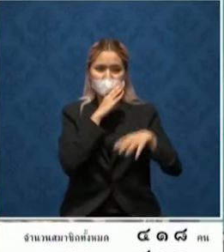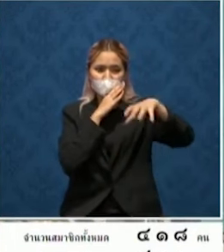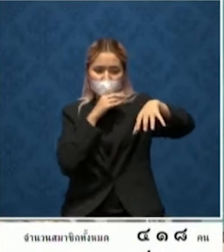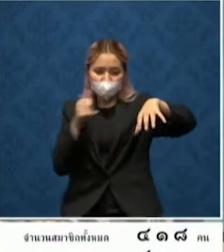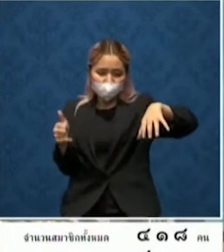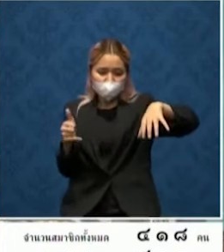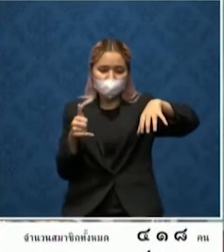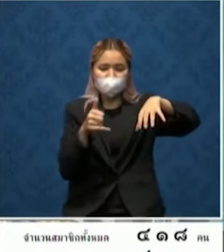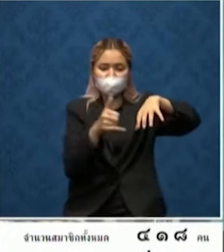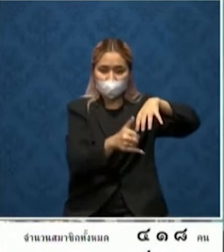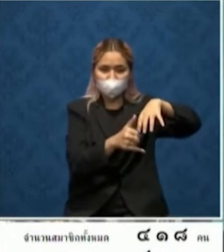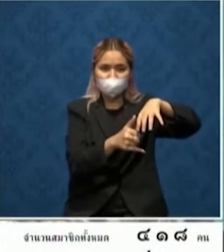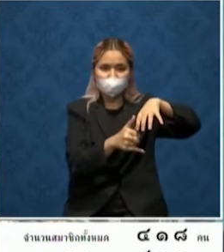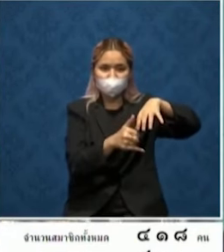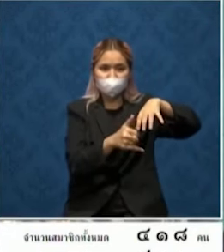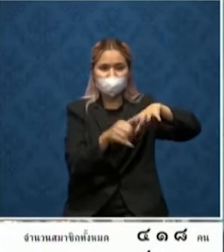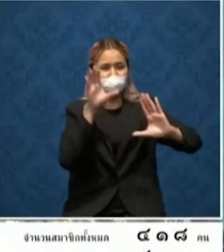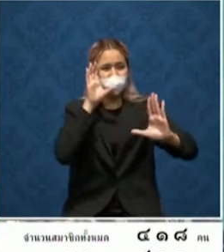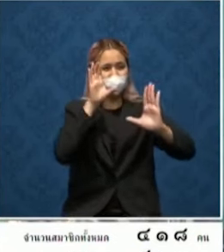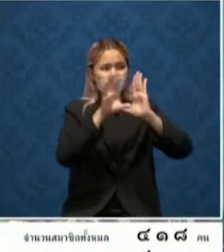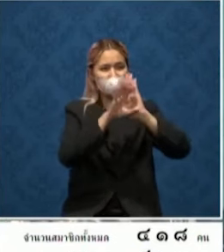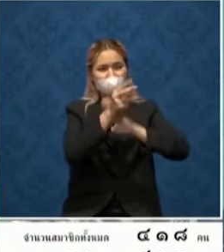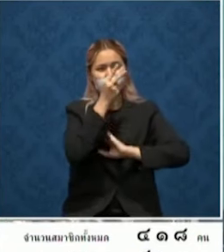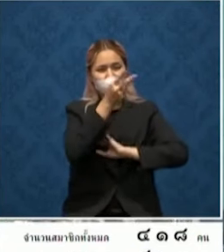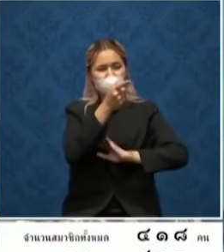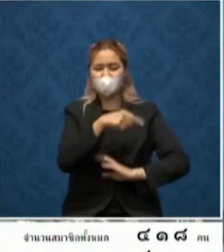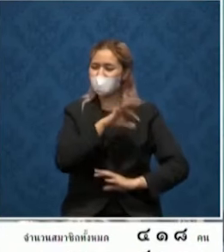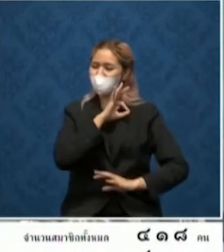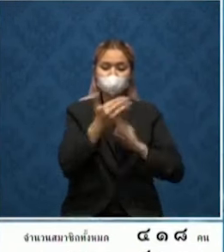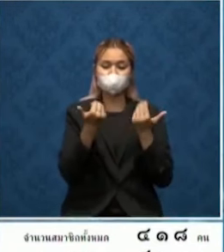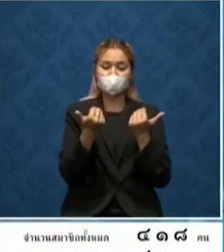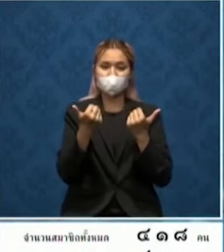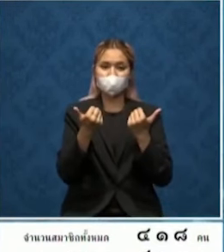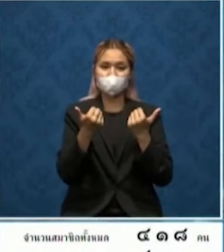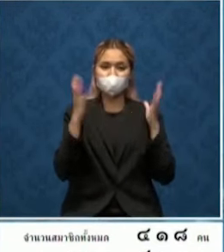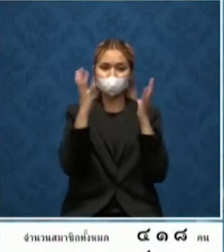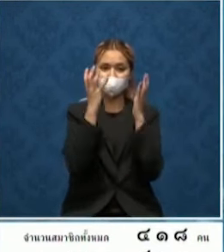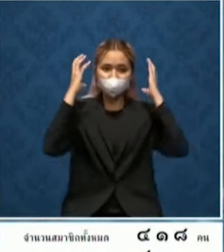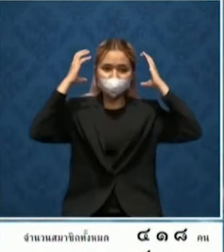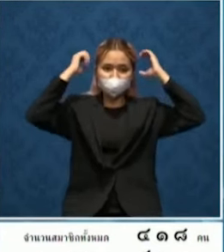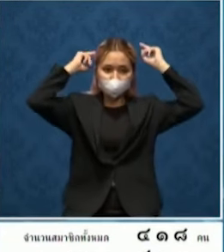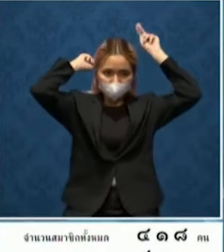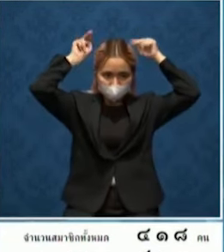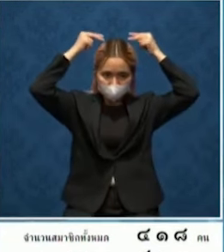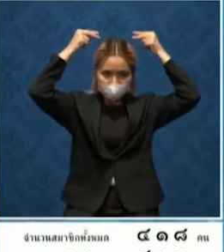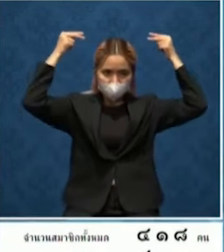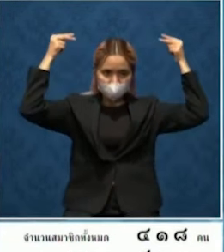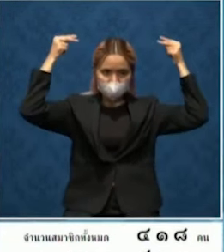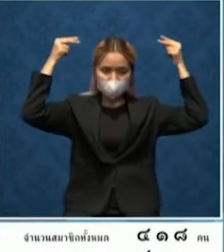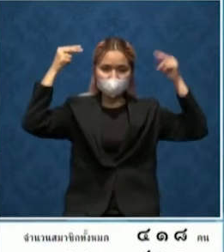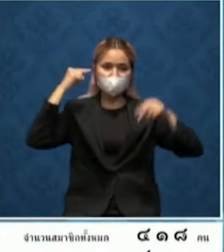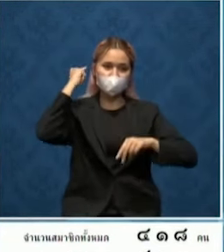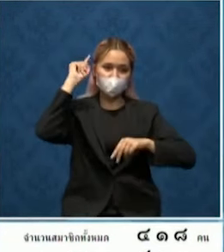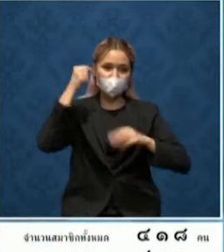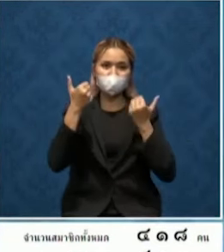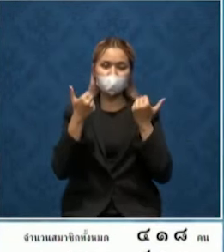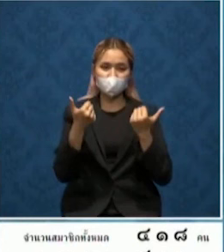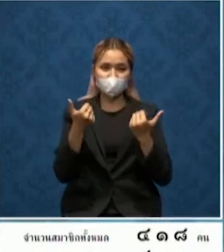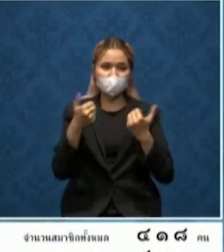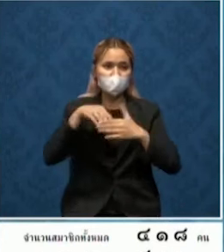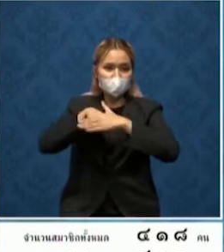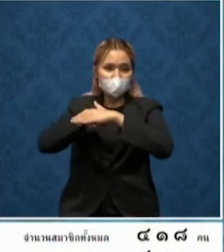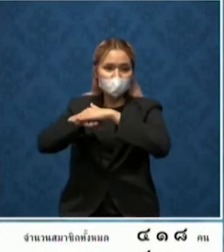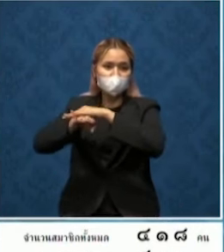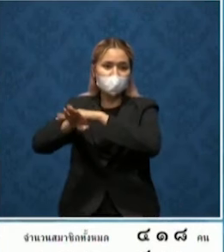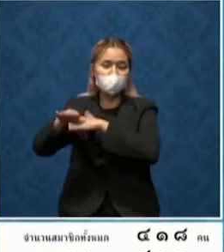เด็กในร้านเกมค่ะเป็นภาพที่ทนเห็นไม่ได้จริงๆเลยนะคะน้องเมนูต้องลี้ภัยไปที่แคนาดา